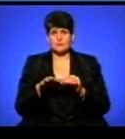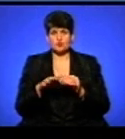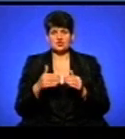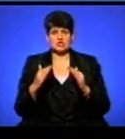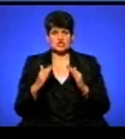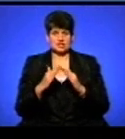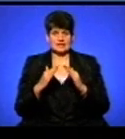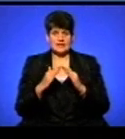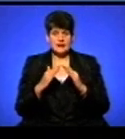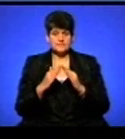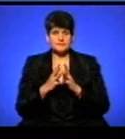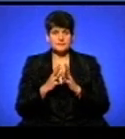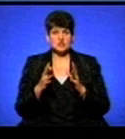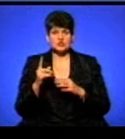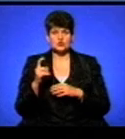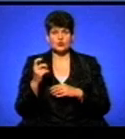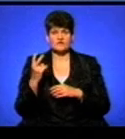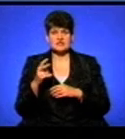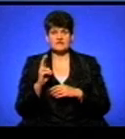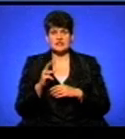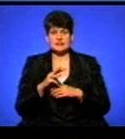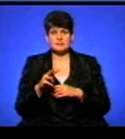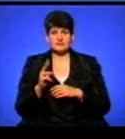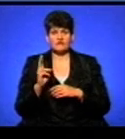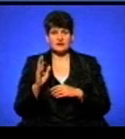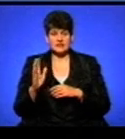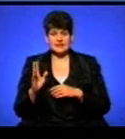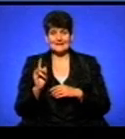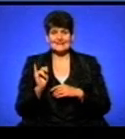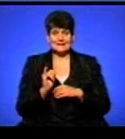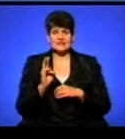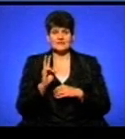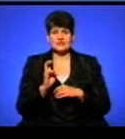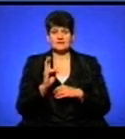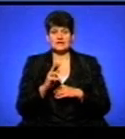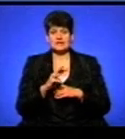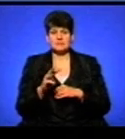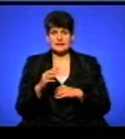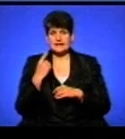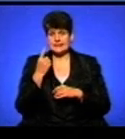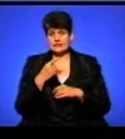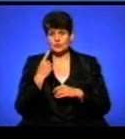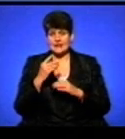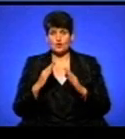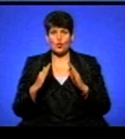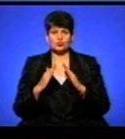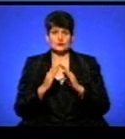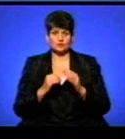житла перевищувала 120 квадратів для квартири і 200 квадратних метрів для індивідуального